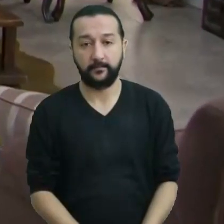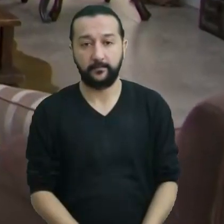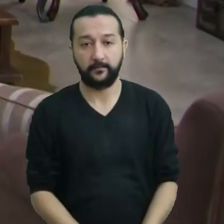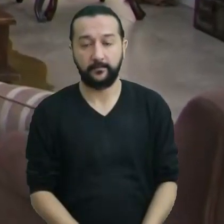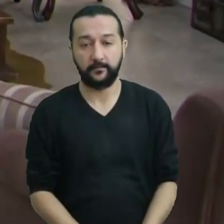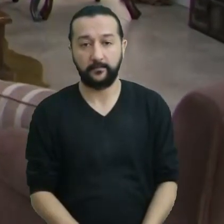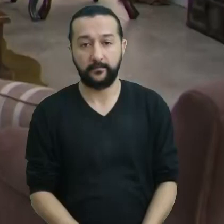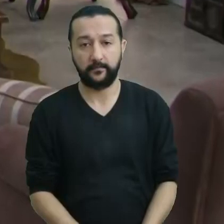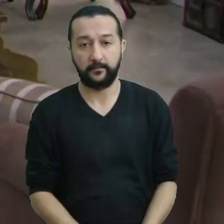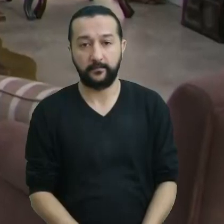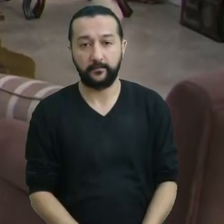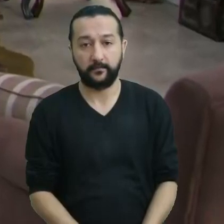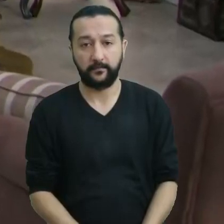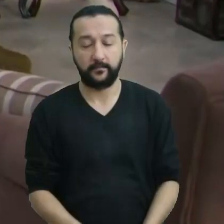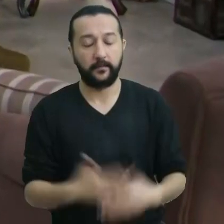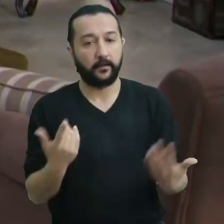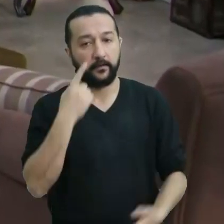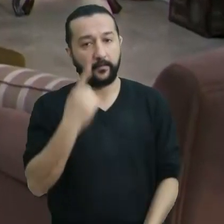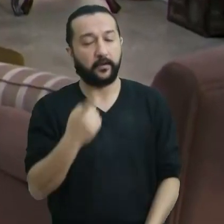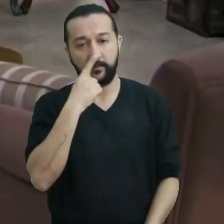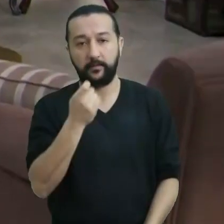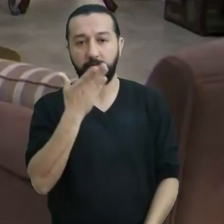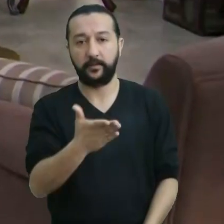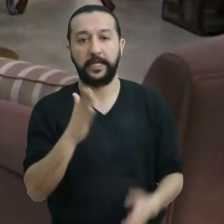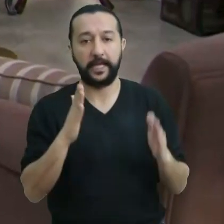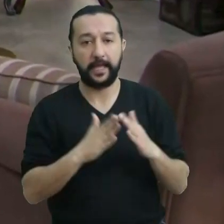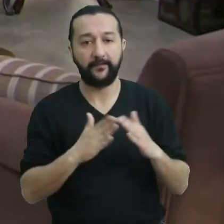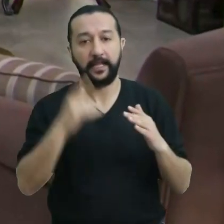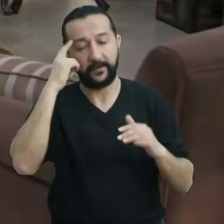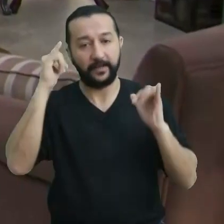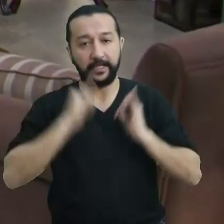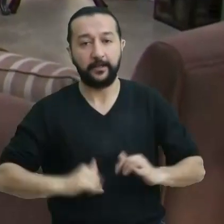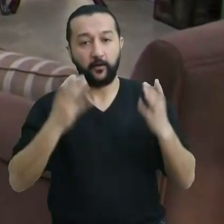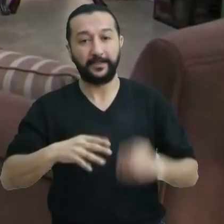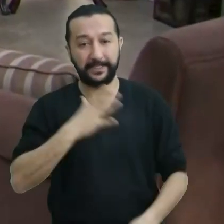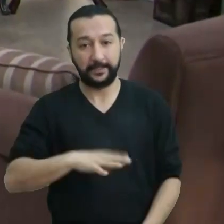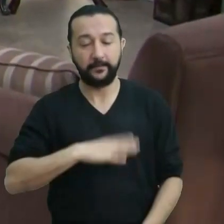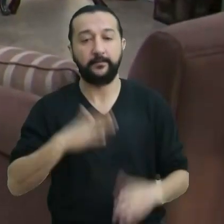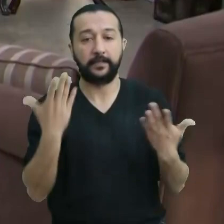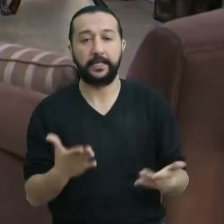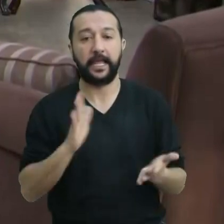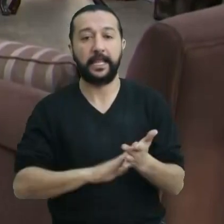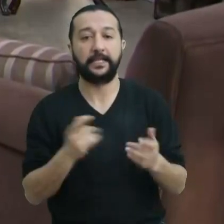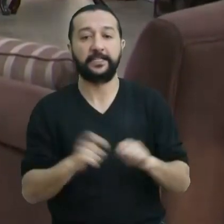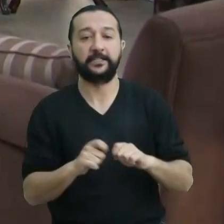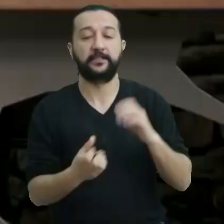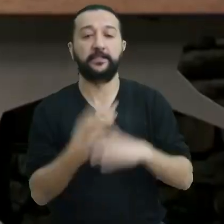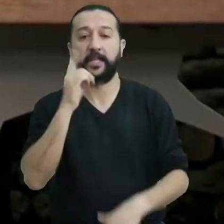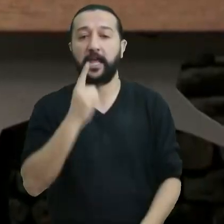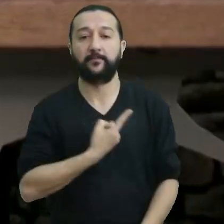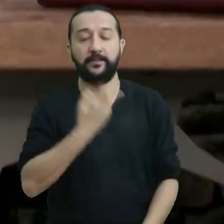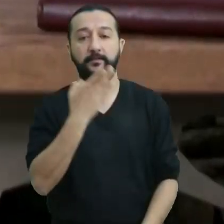siyah bluzla salondan çıktı. Ya oraya bak arkadaş ya. Evde kafa dinleyelim dedik. Yeniden iş buyuruyorlar bize